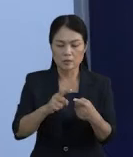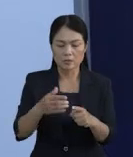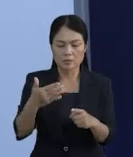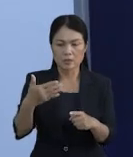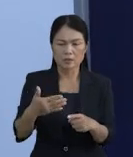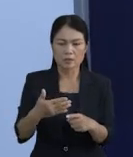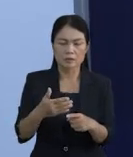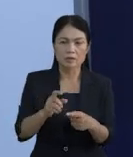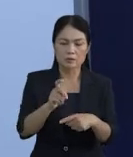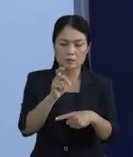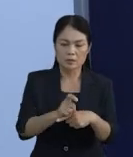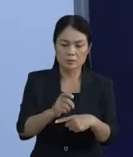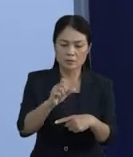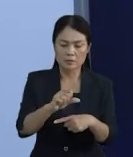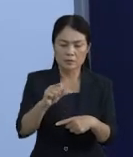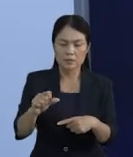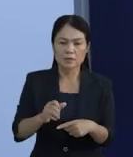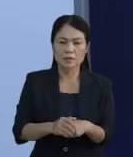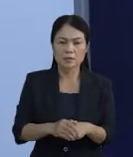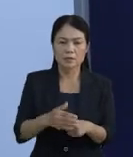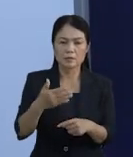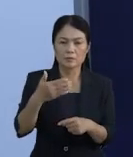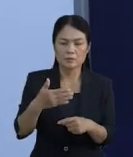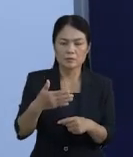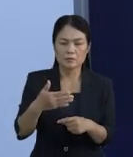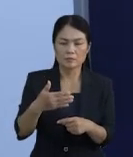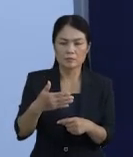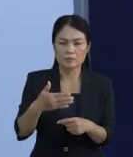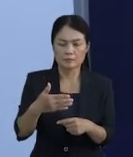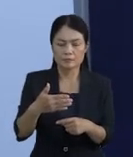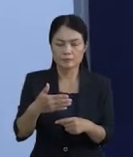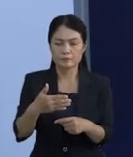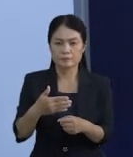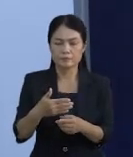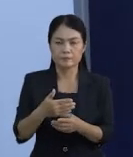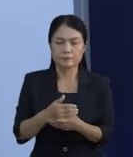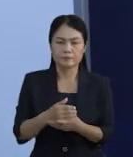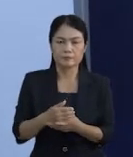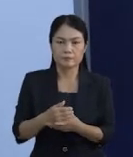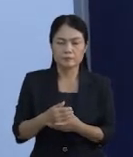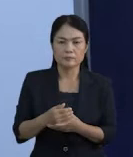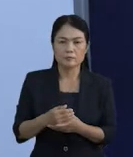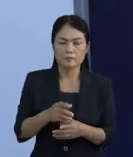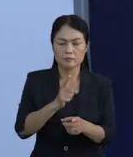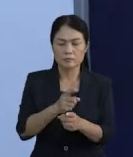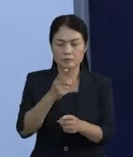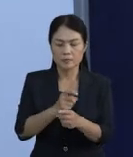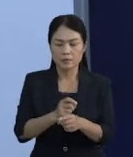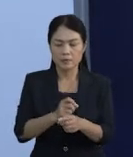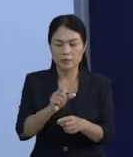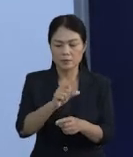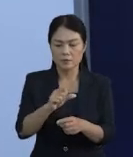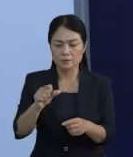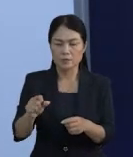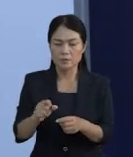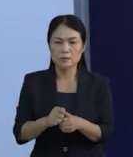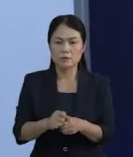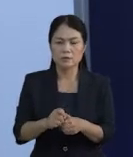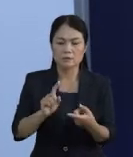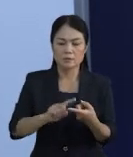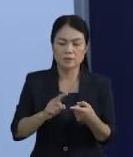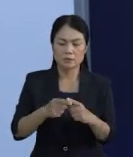buồn ấy cứ dịch tông sàn nế vì pram buồn sàn này chẳng dương trâu mớ mọc tông mớn cứ